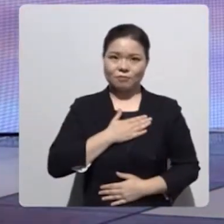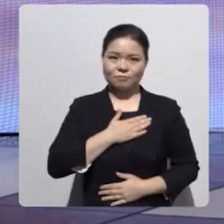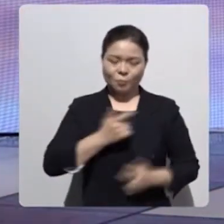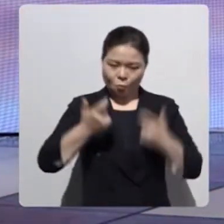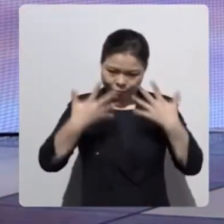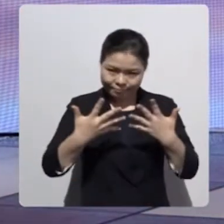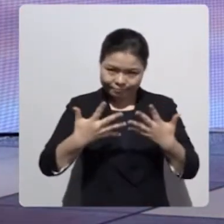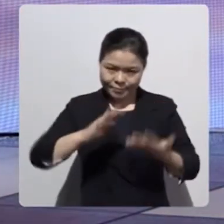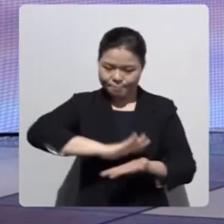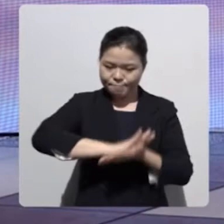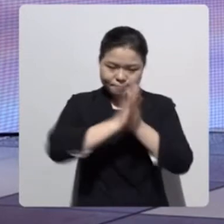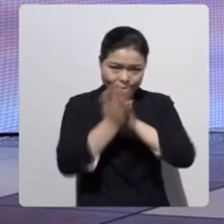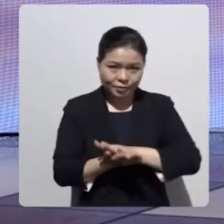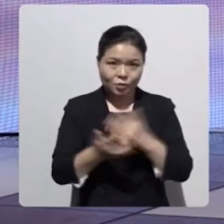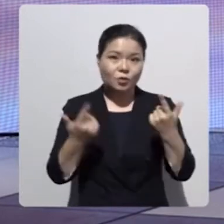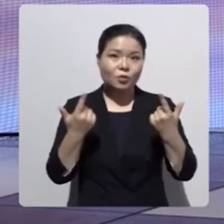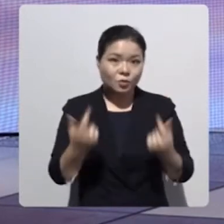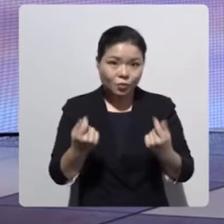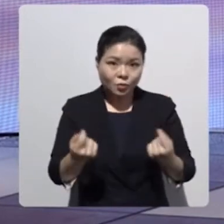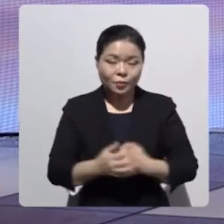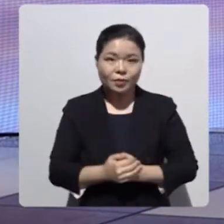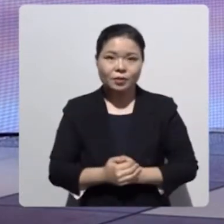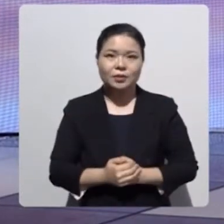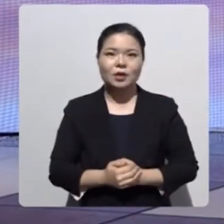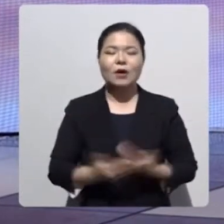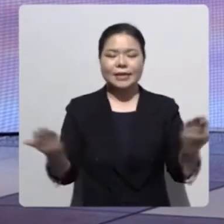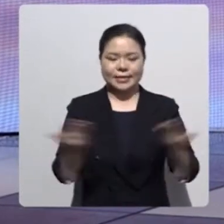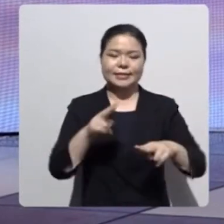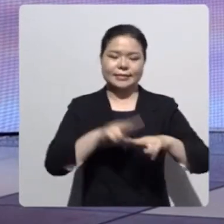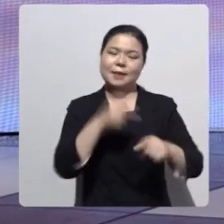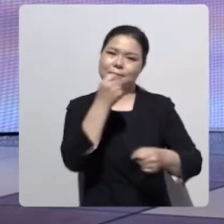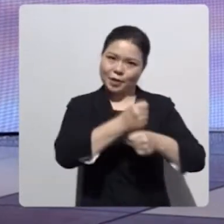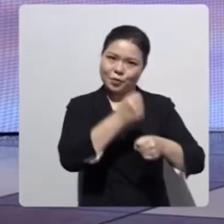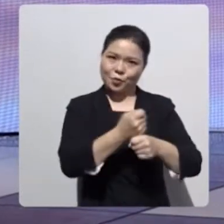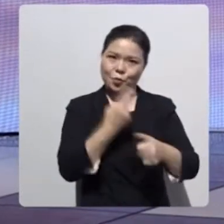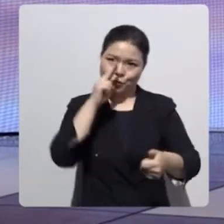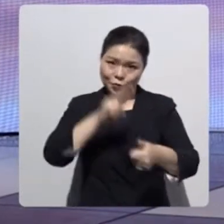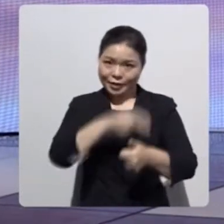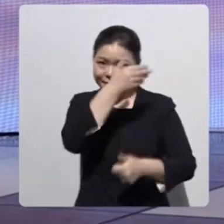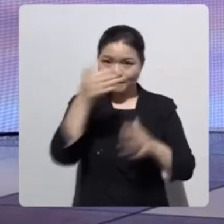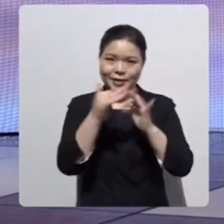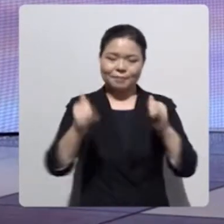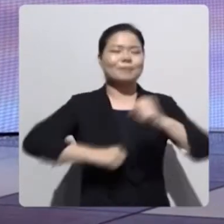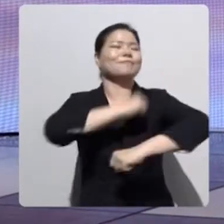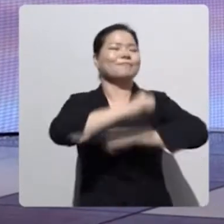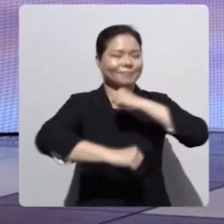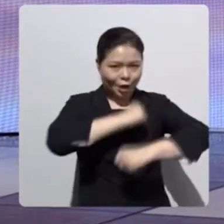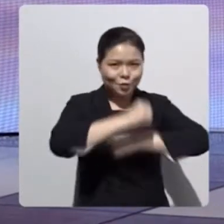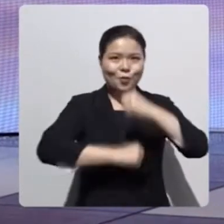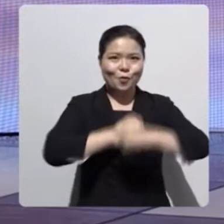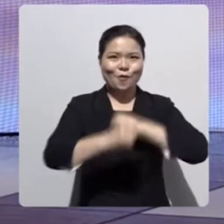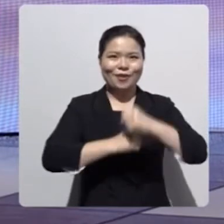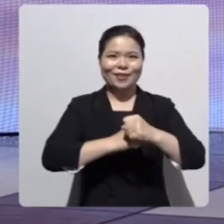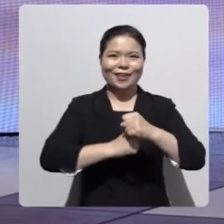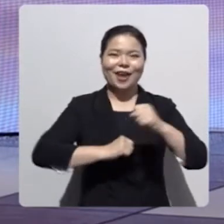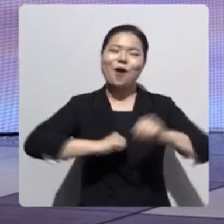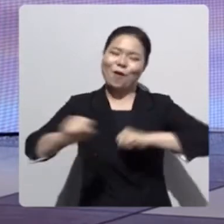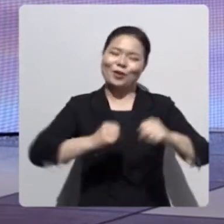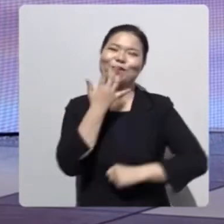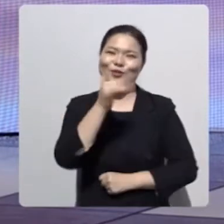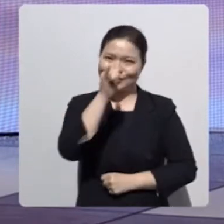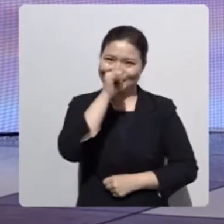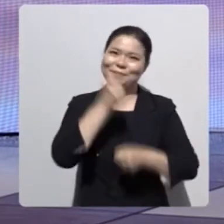개혁으로 일자리 창출의 주역인 기업은 물론 도전하는 젊은이들이 마음껏 뛸 수 있게